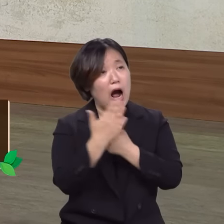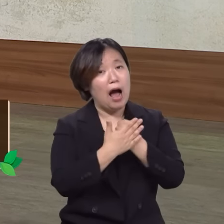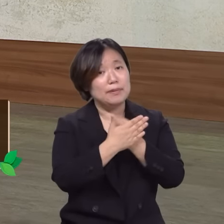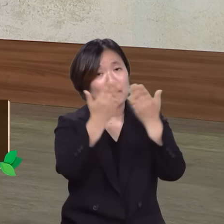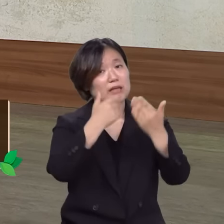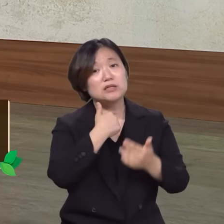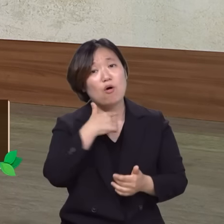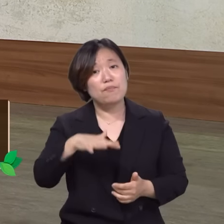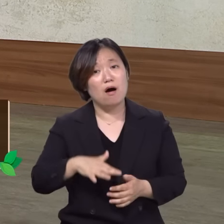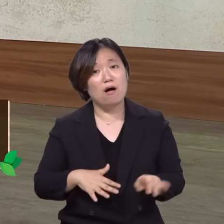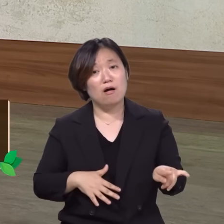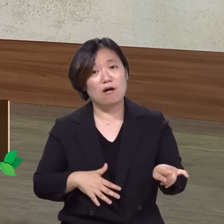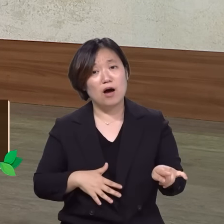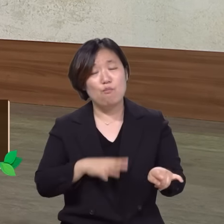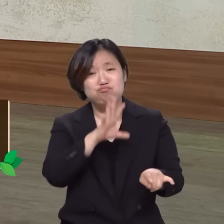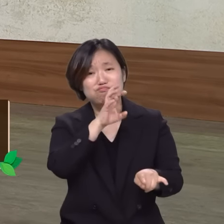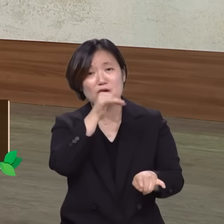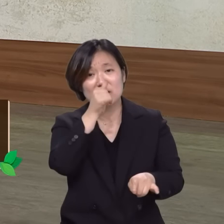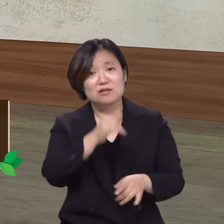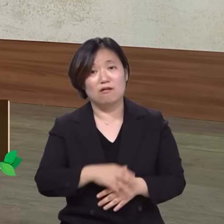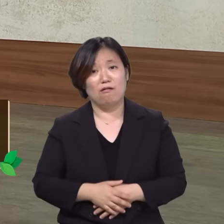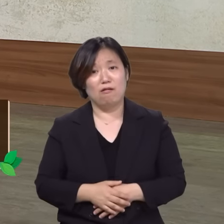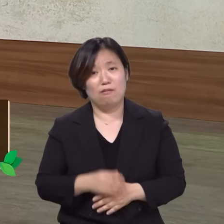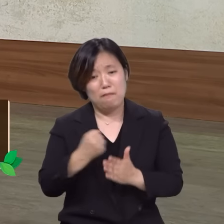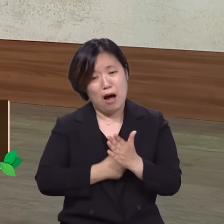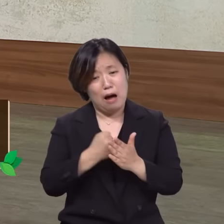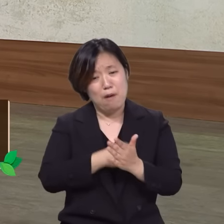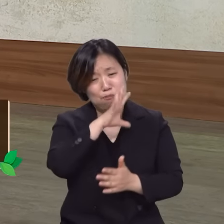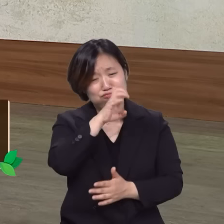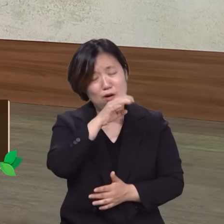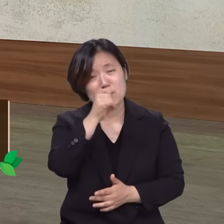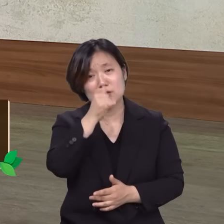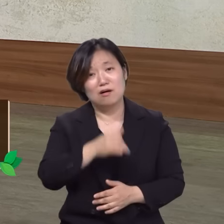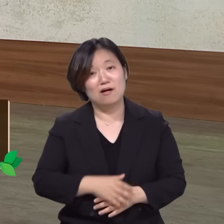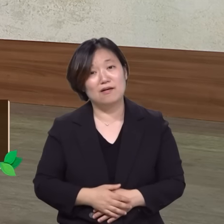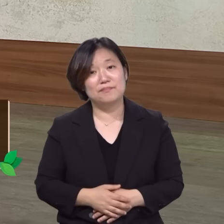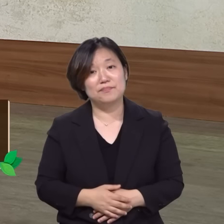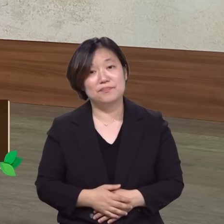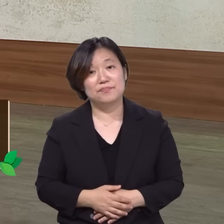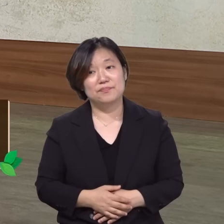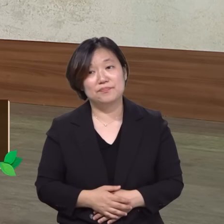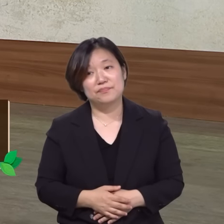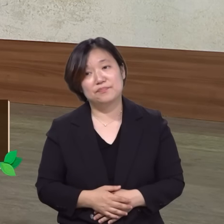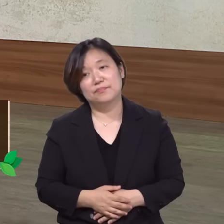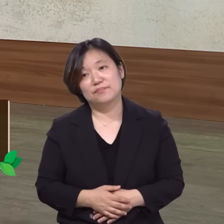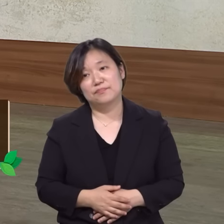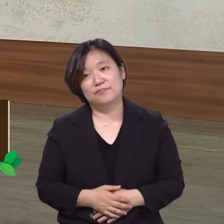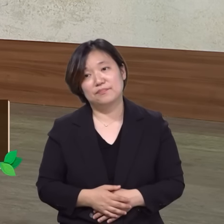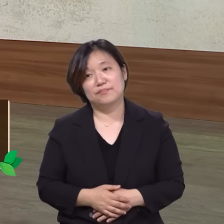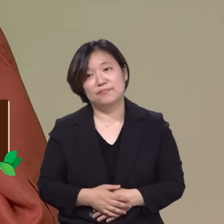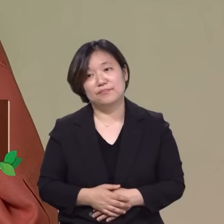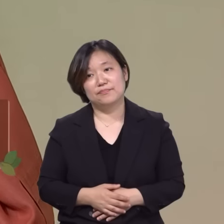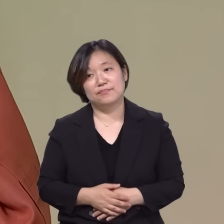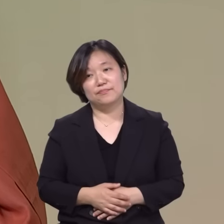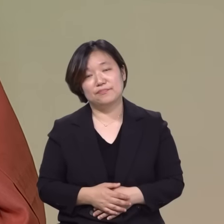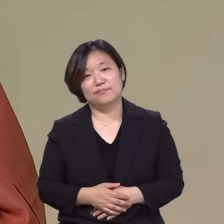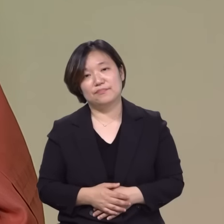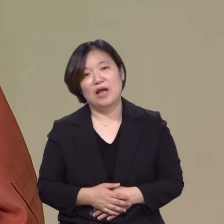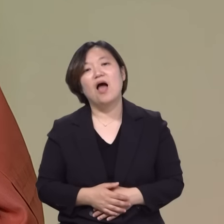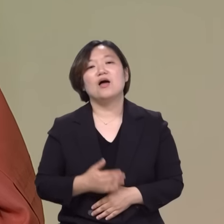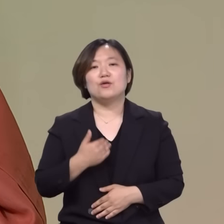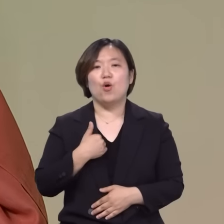걸까 이렇게 속상해 하는 분들도 분명히 계십니다 또 저는 저또한